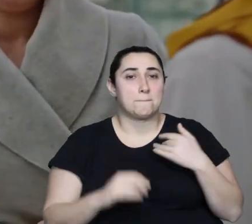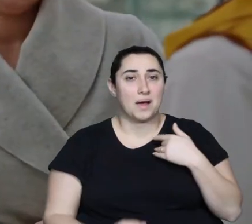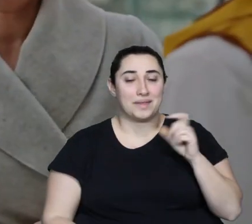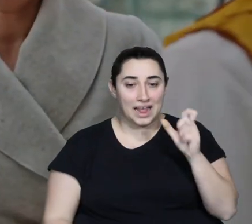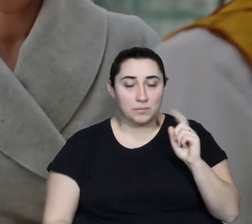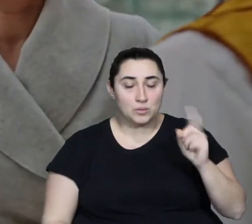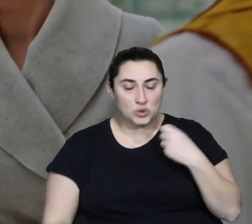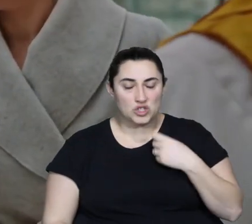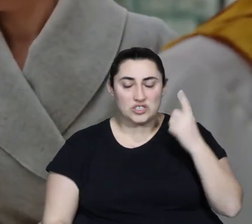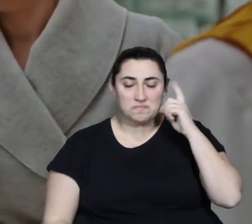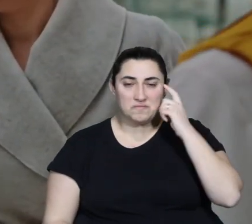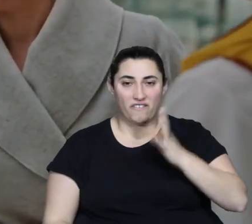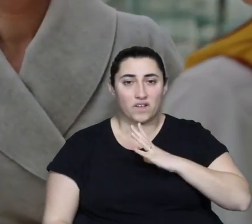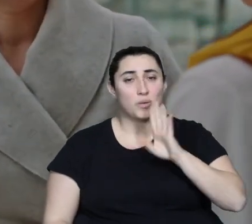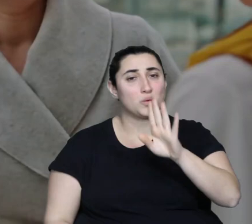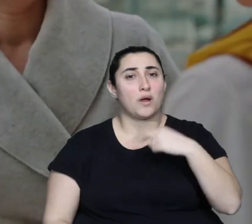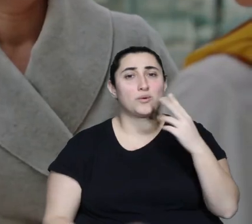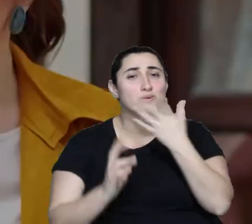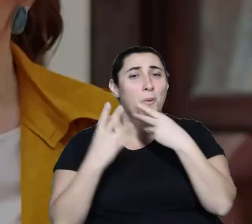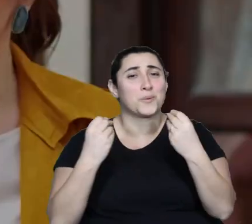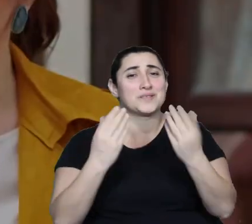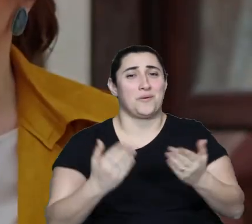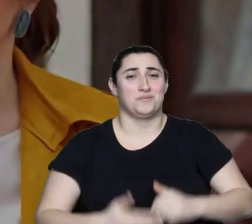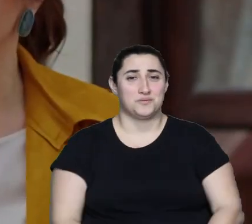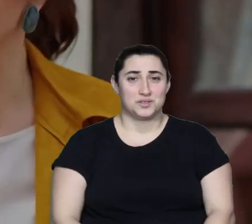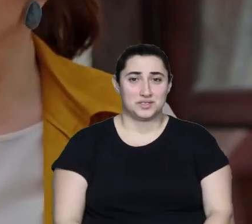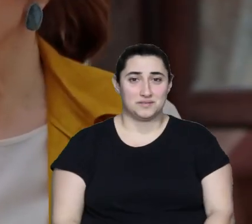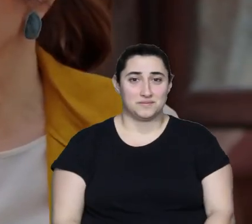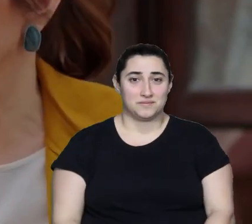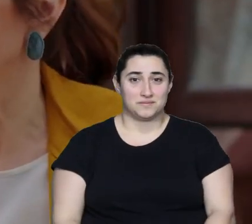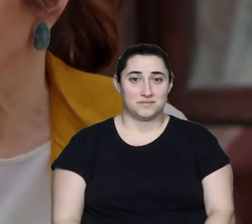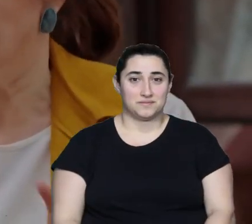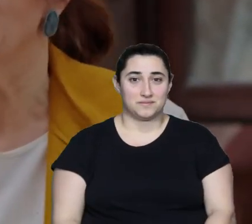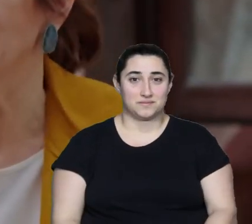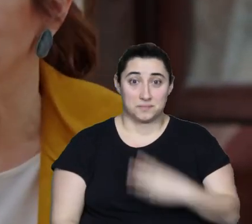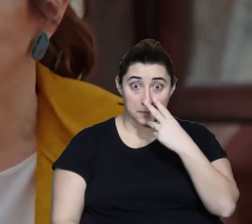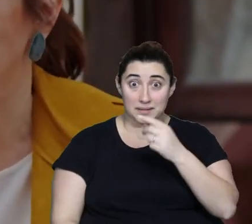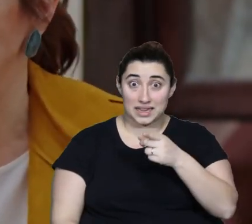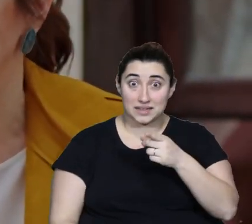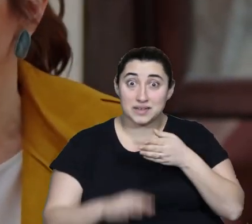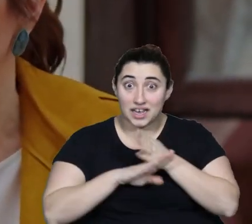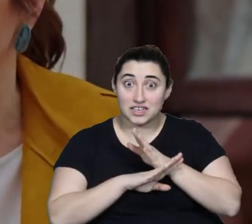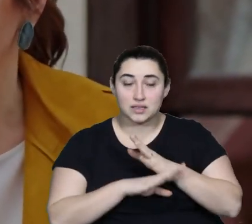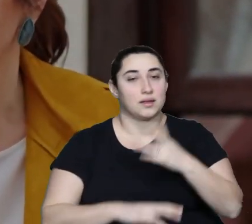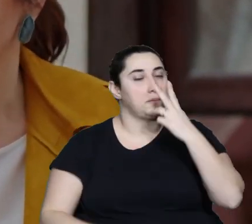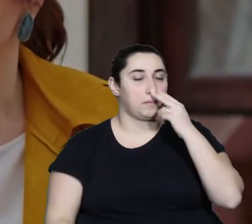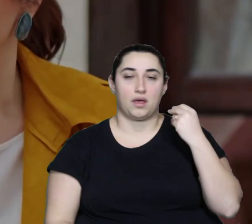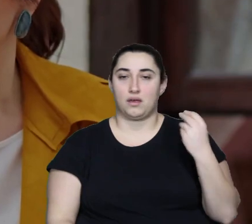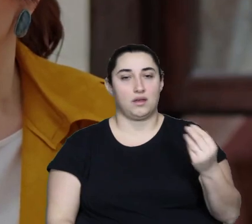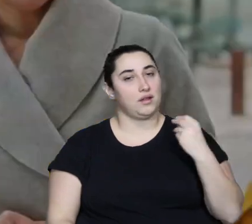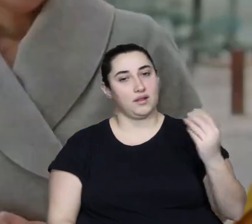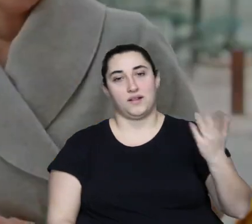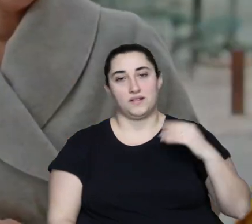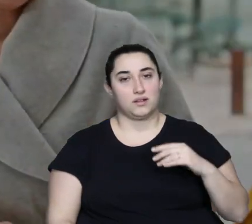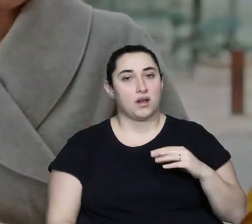bir kelime bulacak ama o zamana kadar... Ay abla nasıl güzel olmuşsun! Ya beğendiniz mi gerçekten? Ha? Beğenmek ne